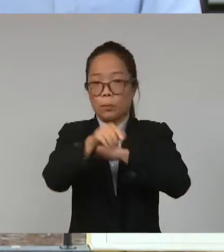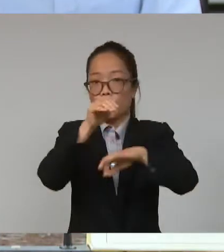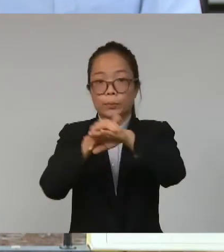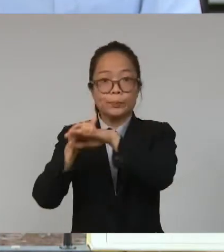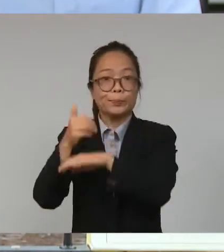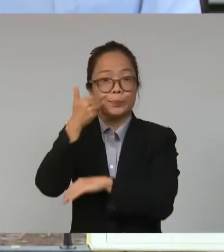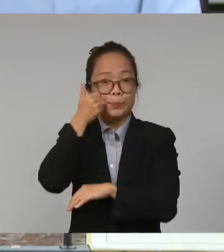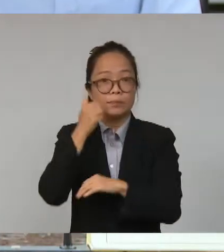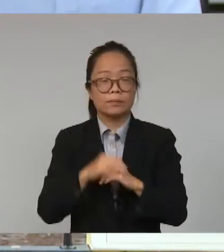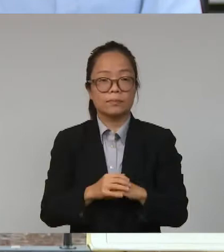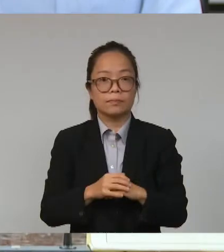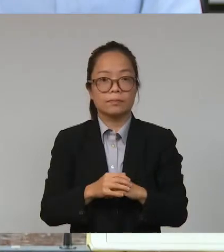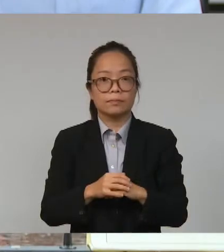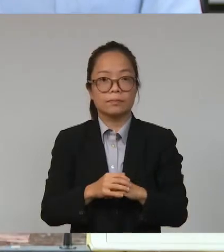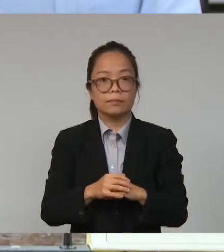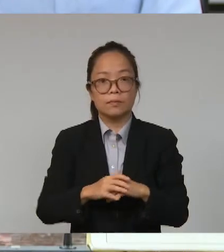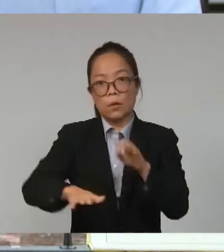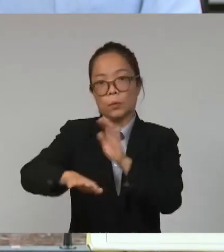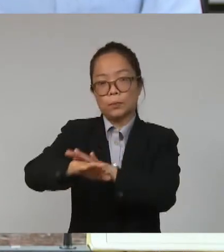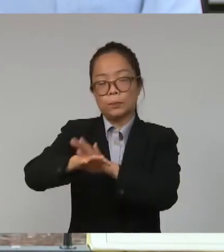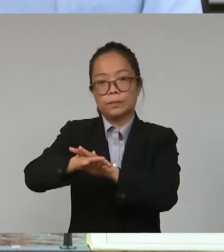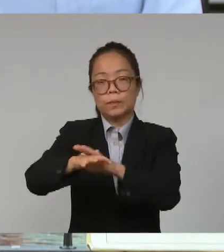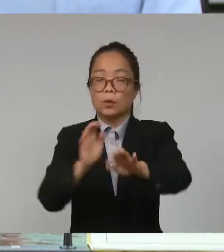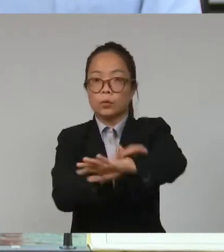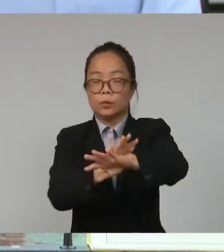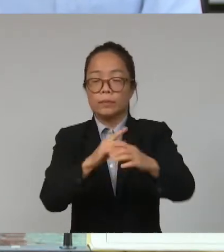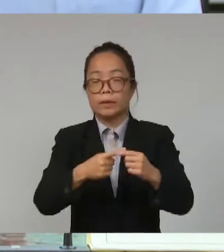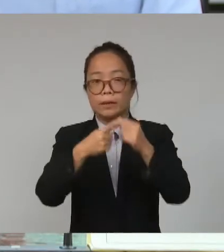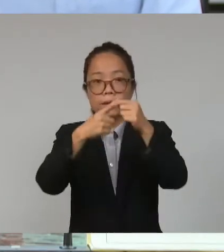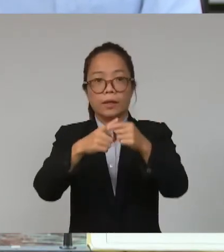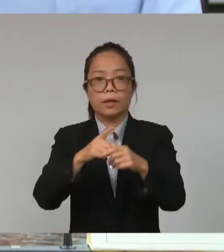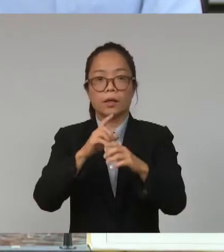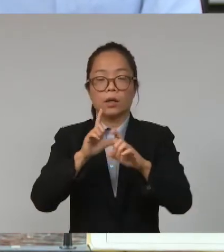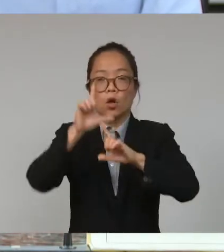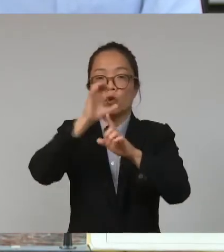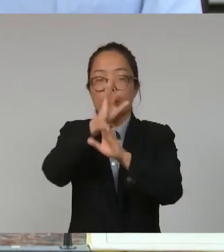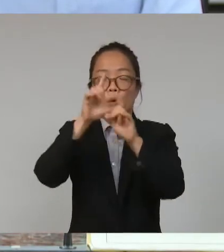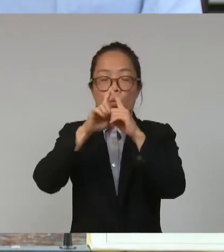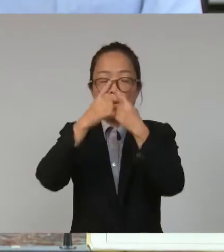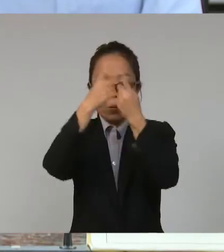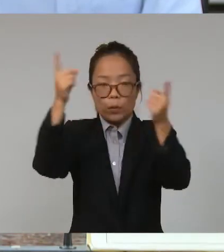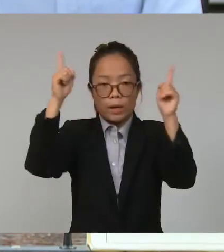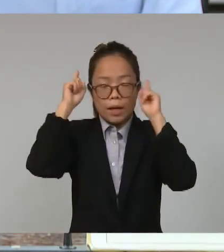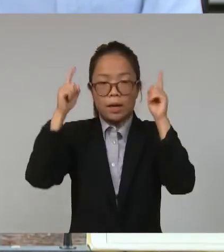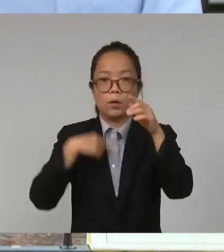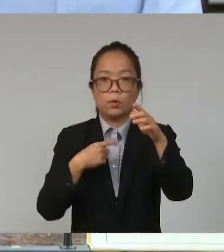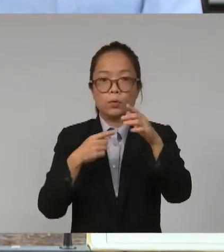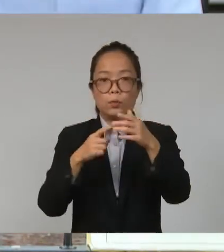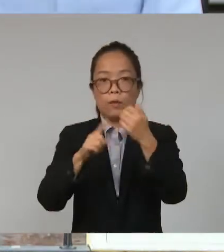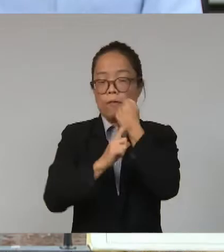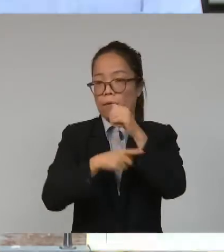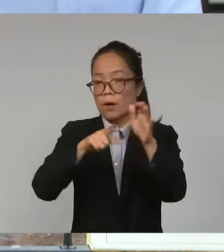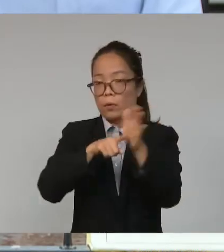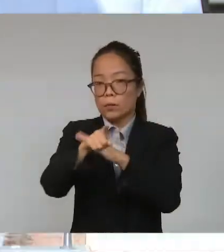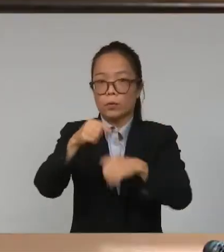家。在我左手边第一位是东吴大学法律系的陈清秀教授，